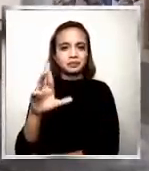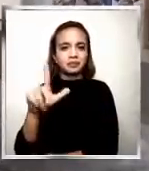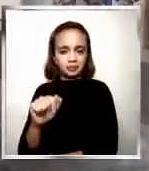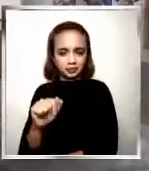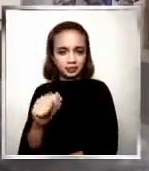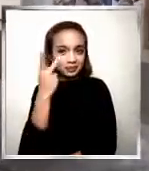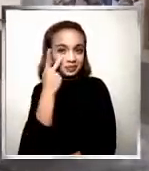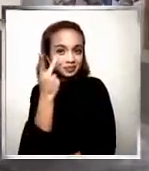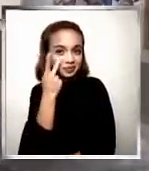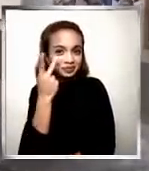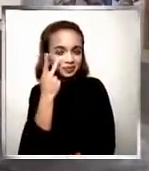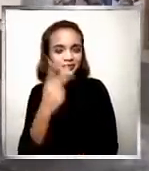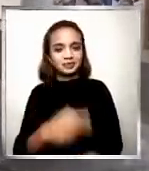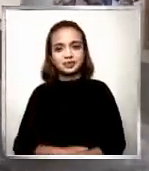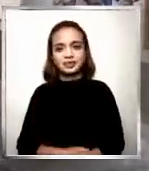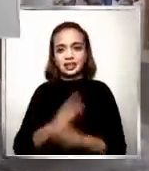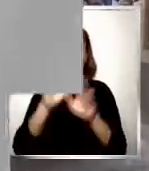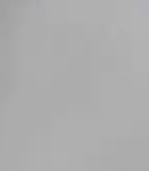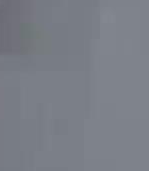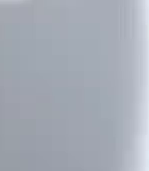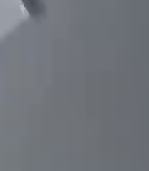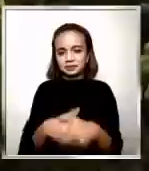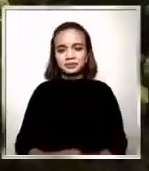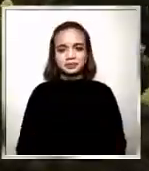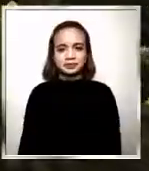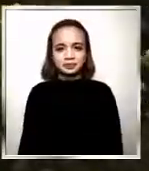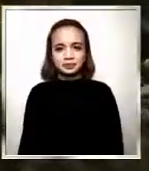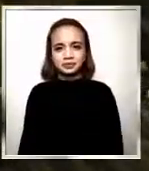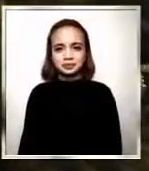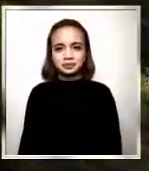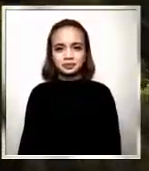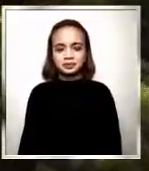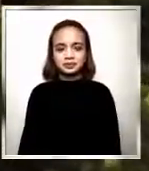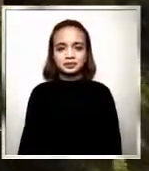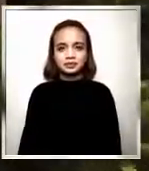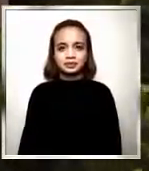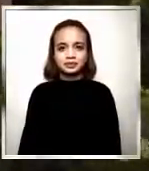Car wedding sa chika ni Nelson Canlas.